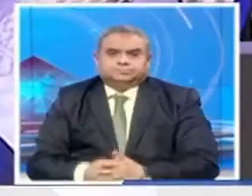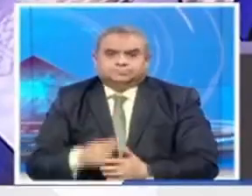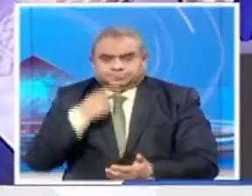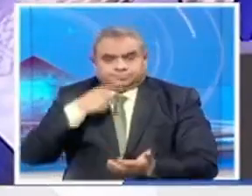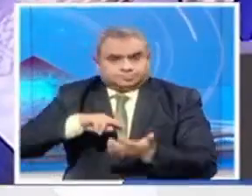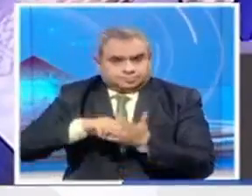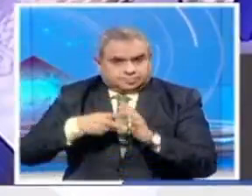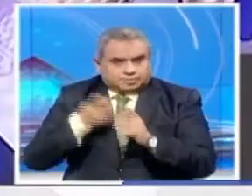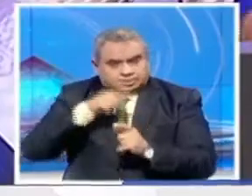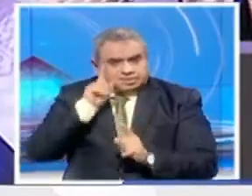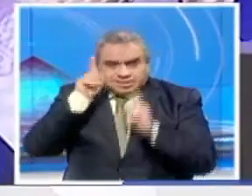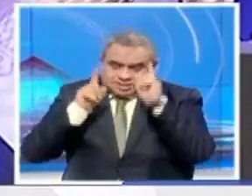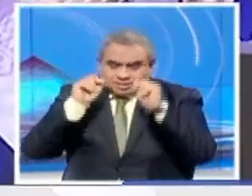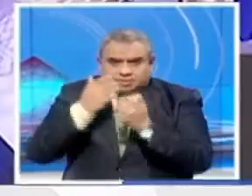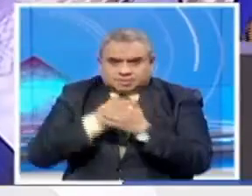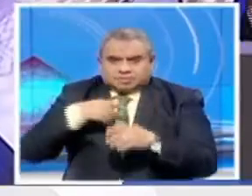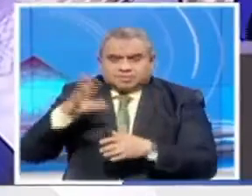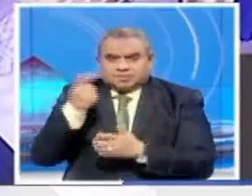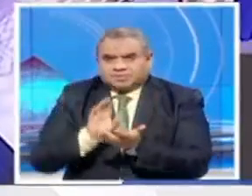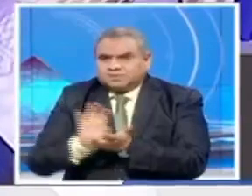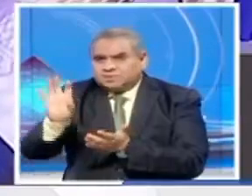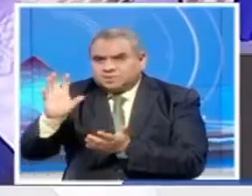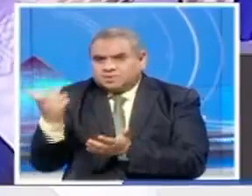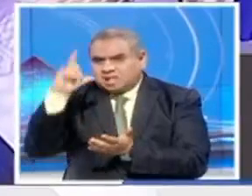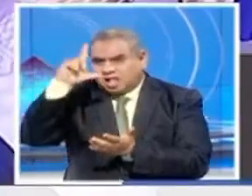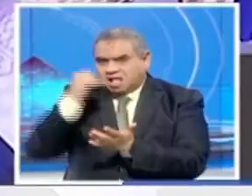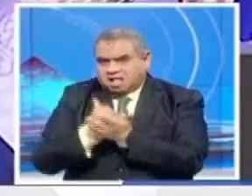وتعمل ولاية وتعمل